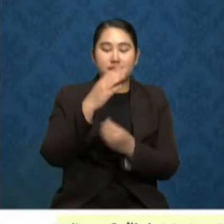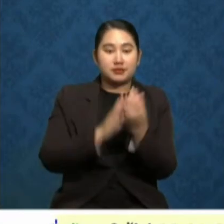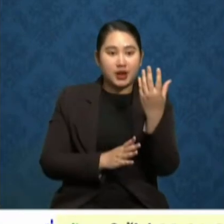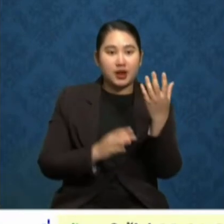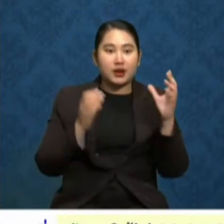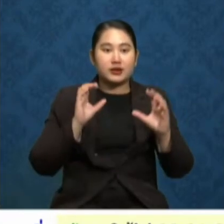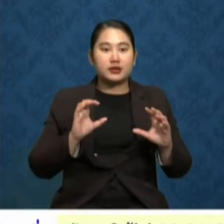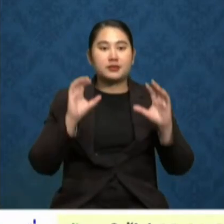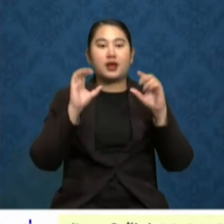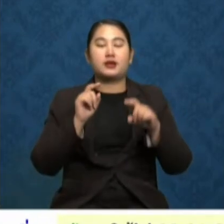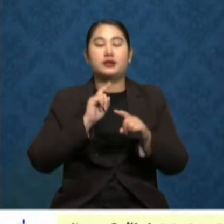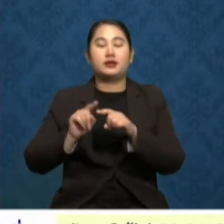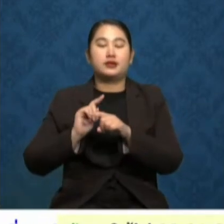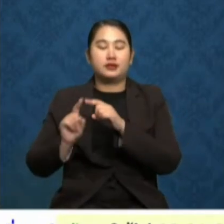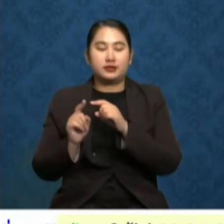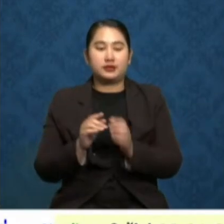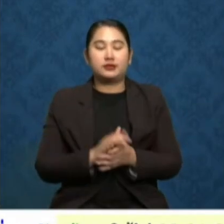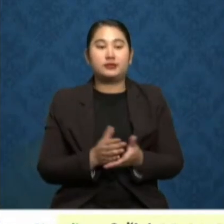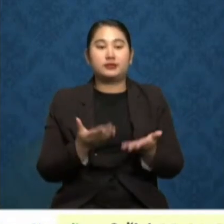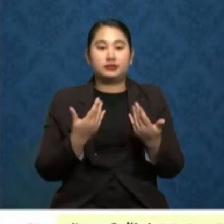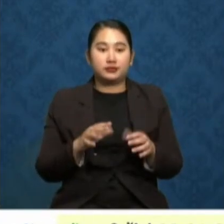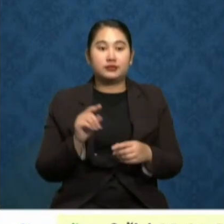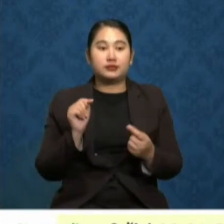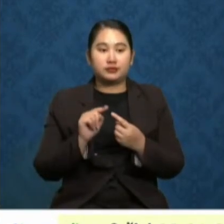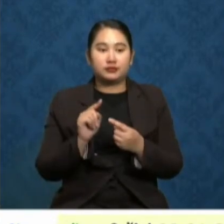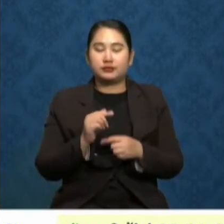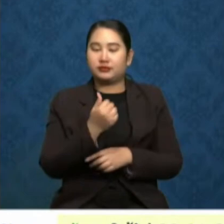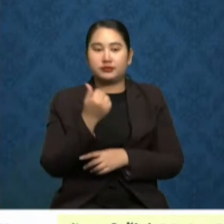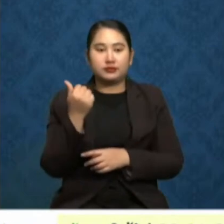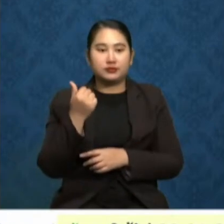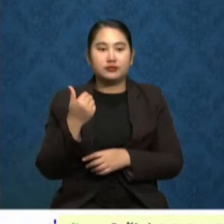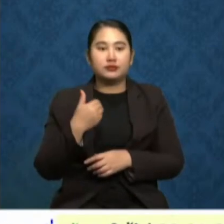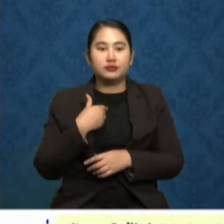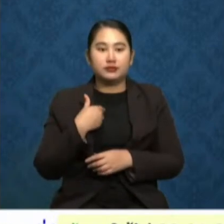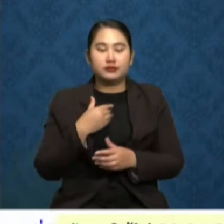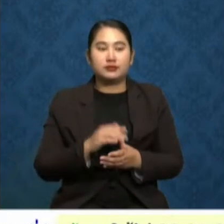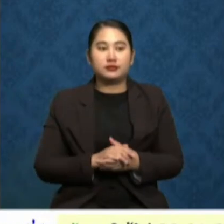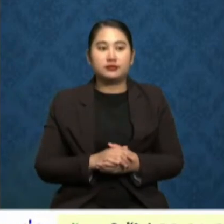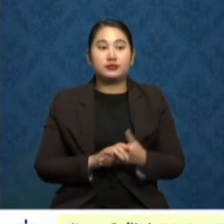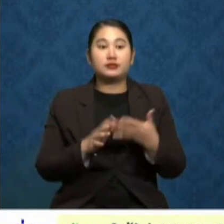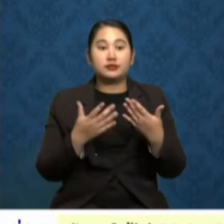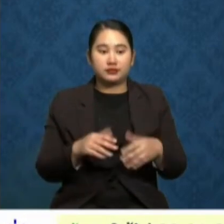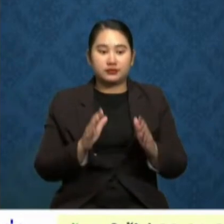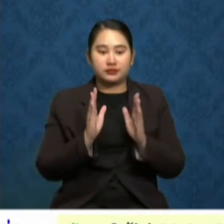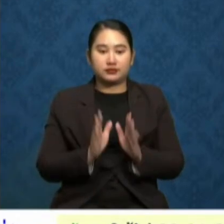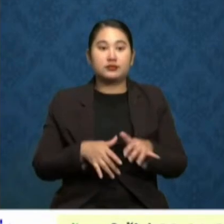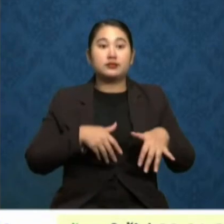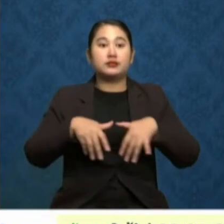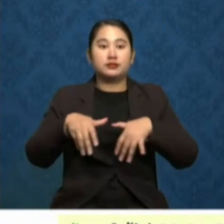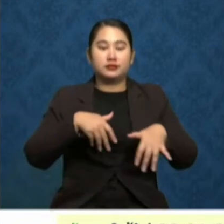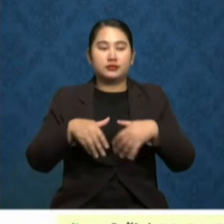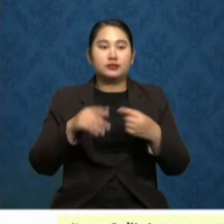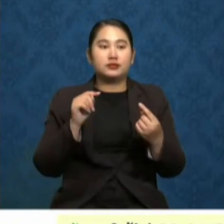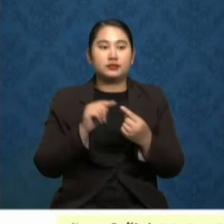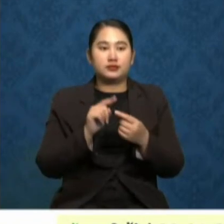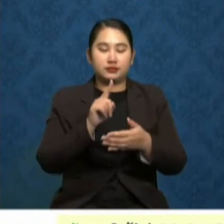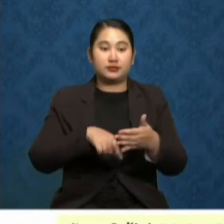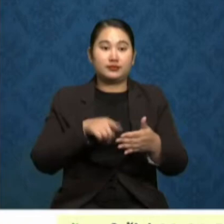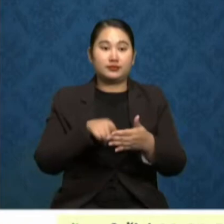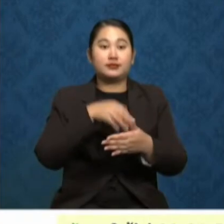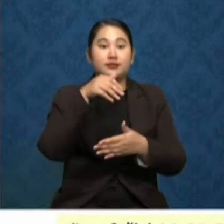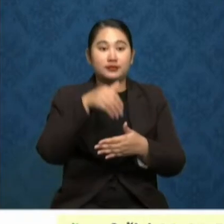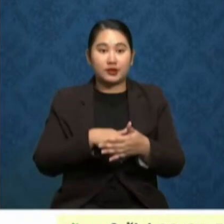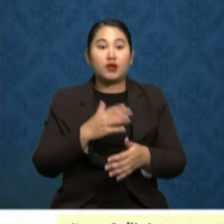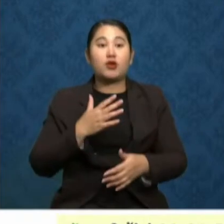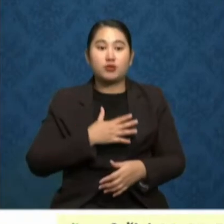่ที่ลาพัศดุ และก็ที่อื่นๆดังนั้น ทำให้ปชาชนในเขตเรีตั้งผมได